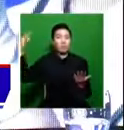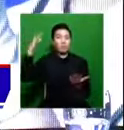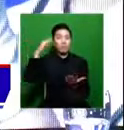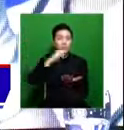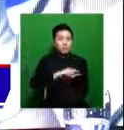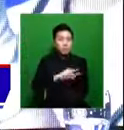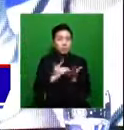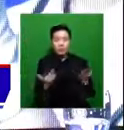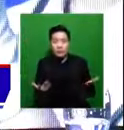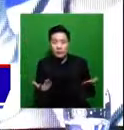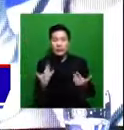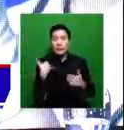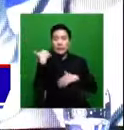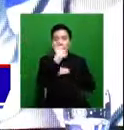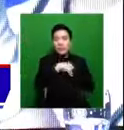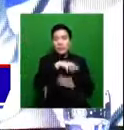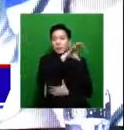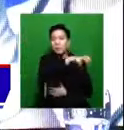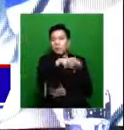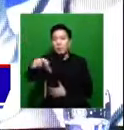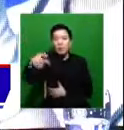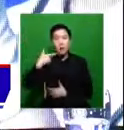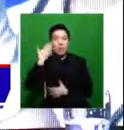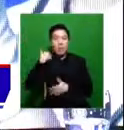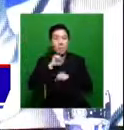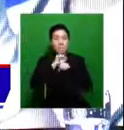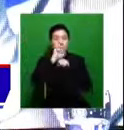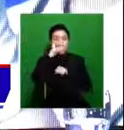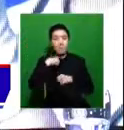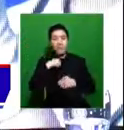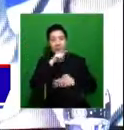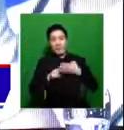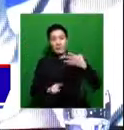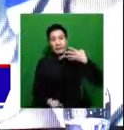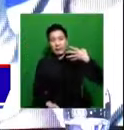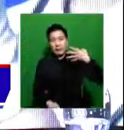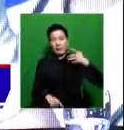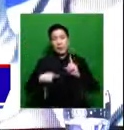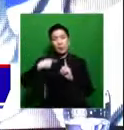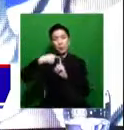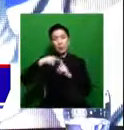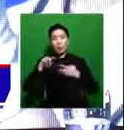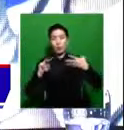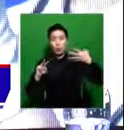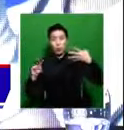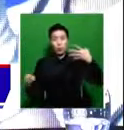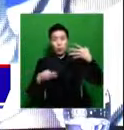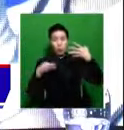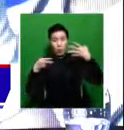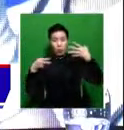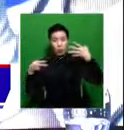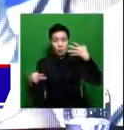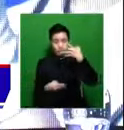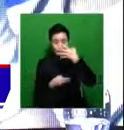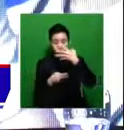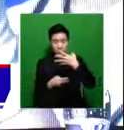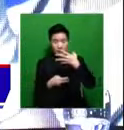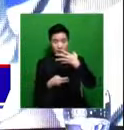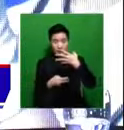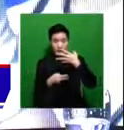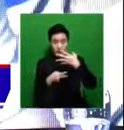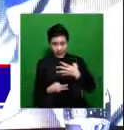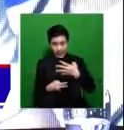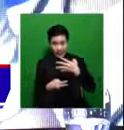างนะครับมาจากประเทศที่เราได้ประกาศไปแล้วคือ4ประเทศบวก2เขตปกครองพิเศษนั้นผู้ที่จะเดินทางเข้ามาน